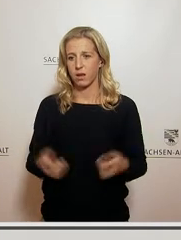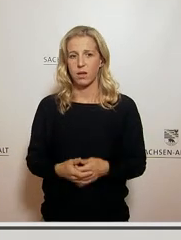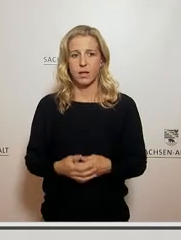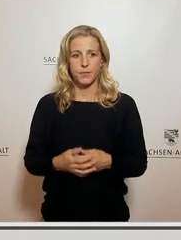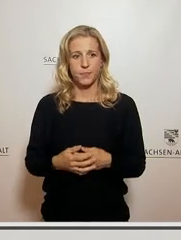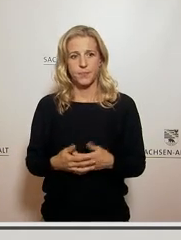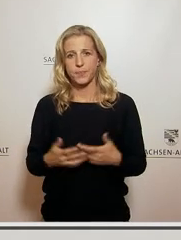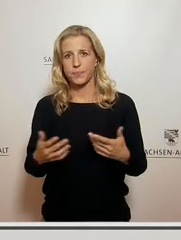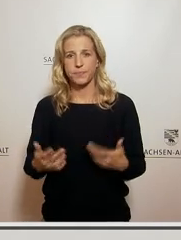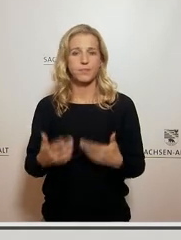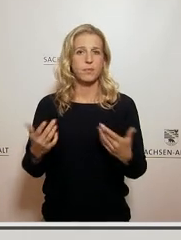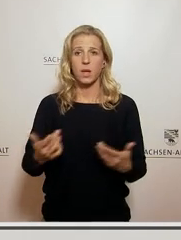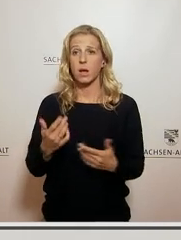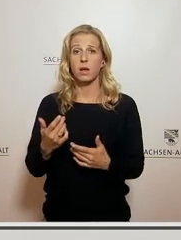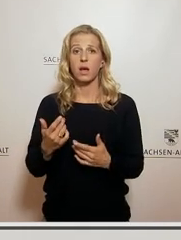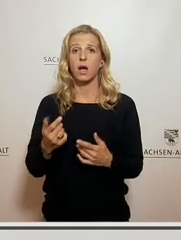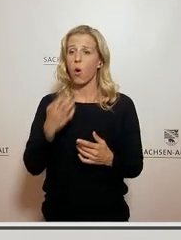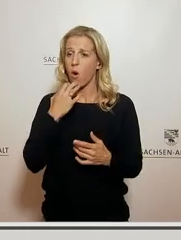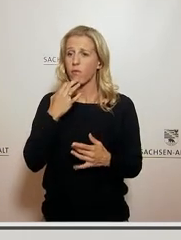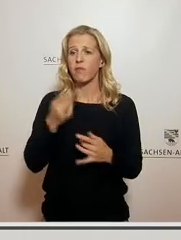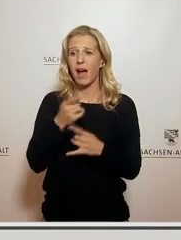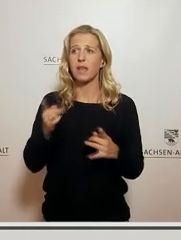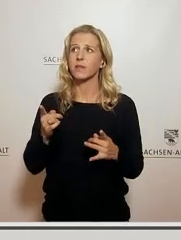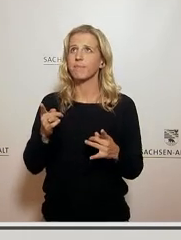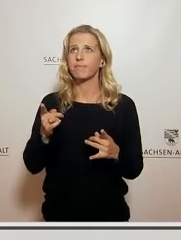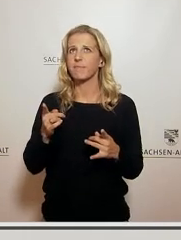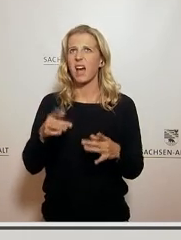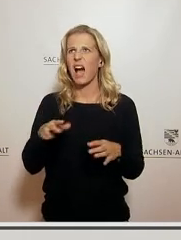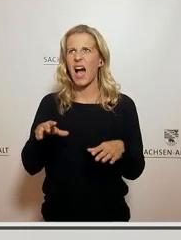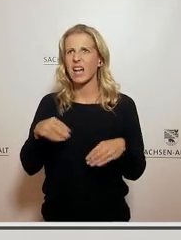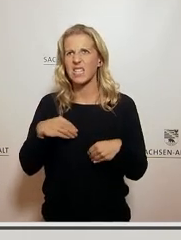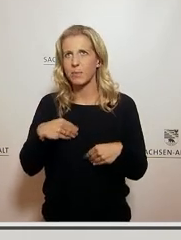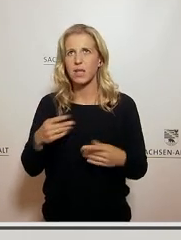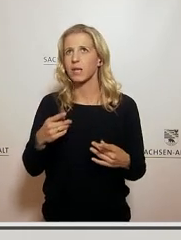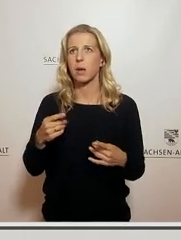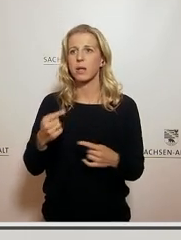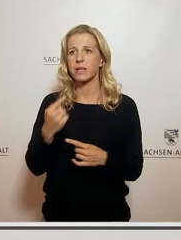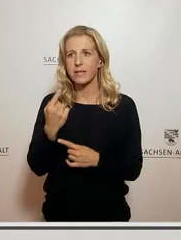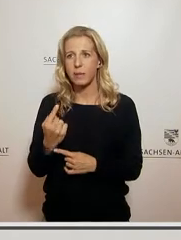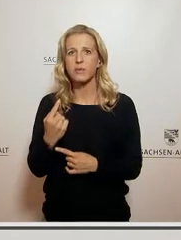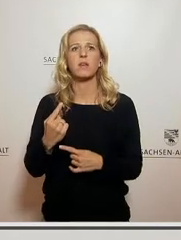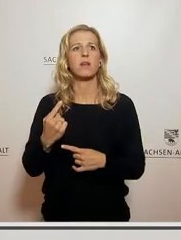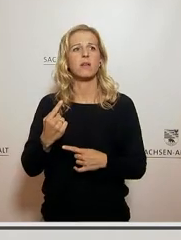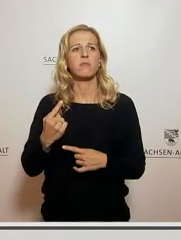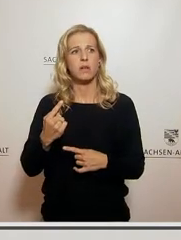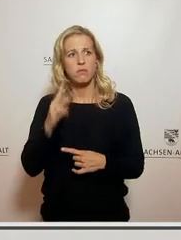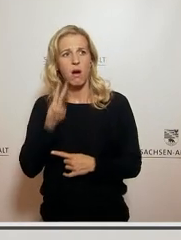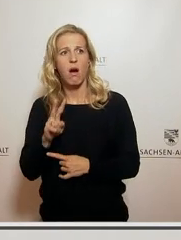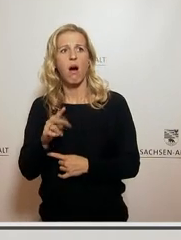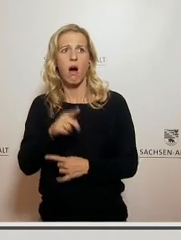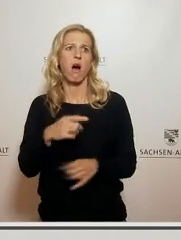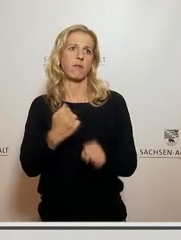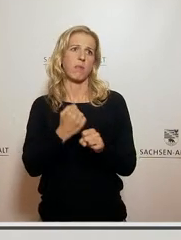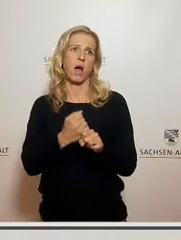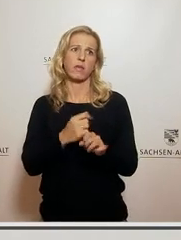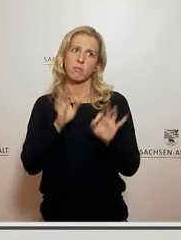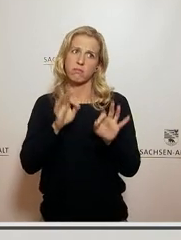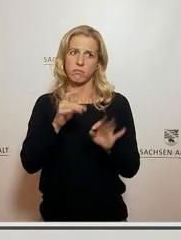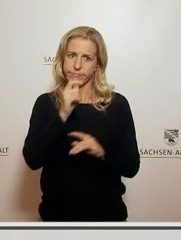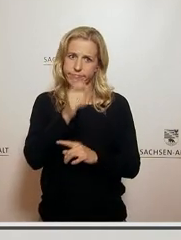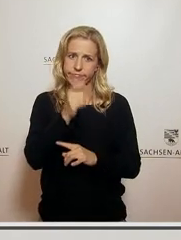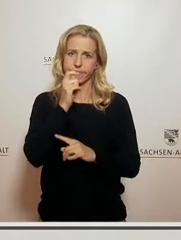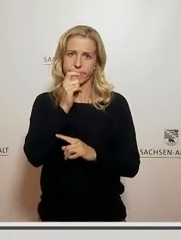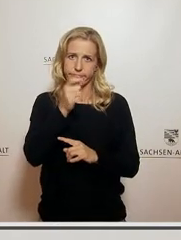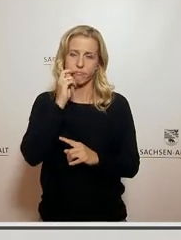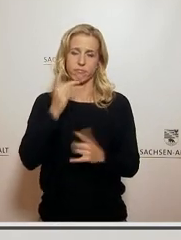ich will nicht sagen, sozusagen nicht die Akzeptanz, aber zumindest wertschätzt, was dort gemacht wird und wir nicht damit erleben müssen, dass diejenigen, die